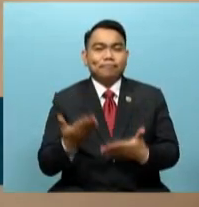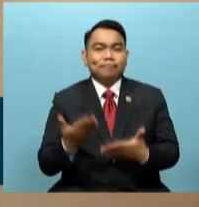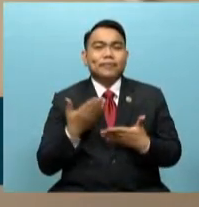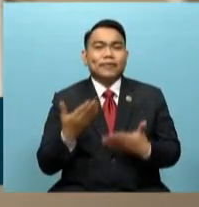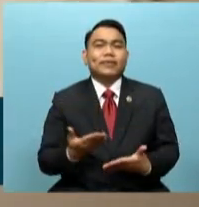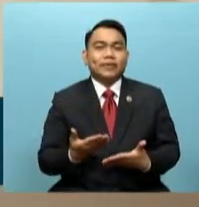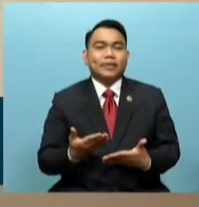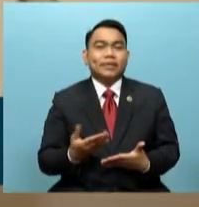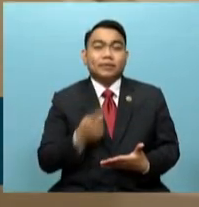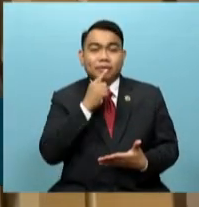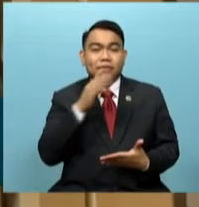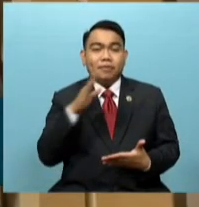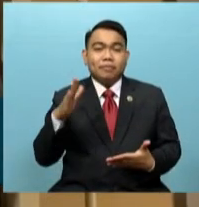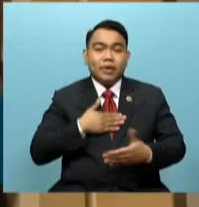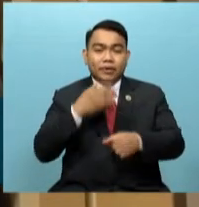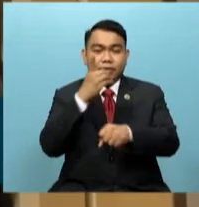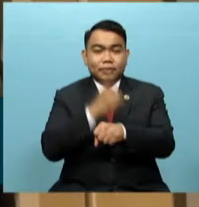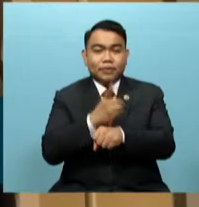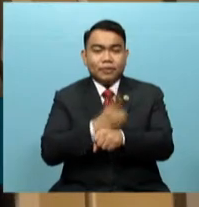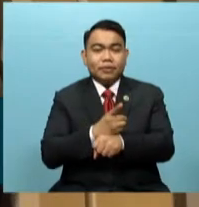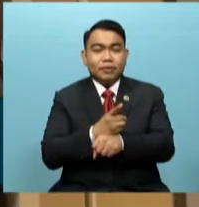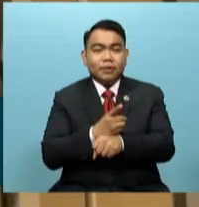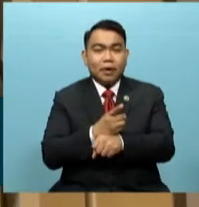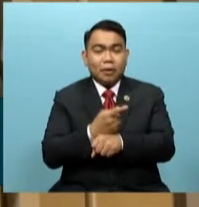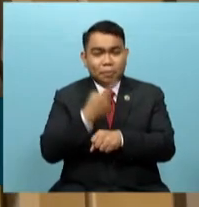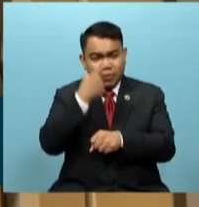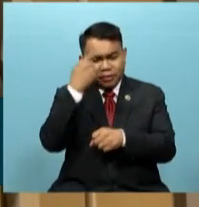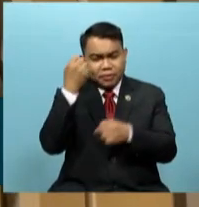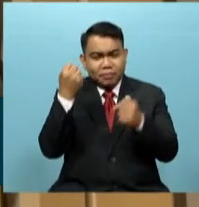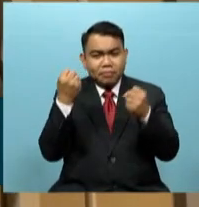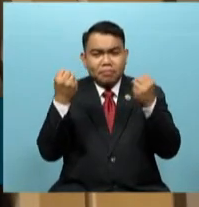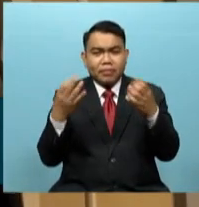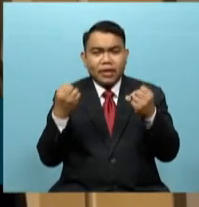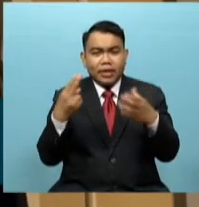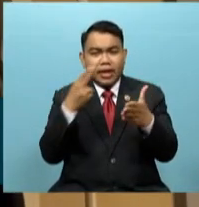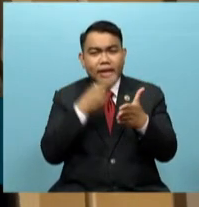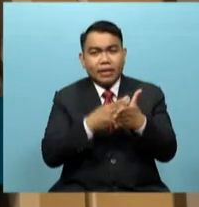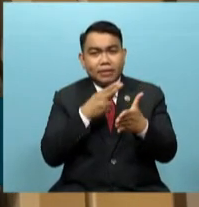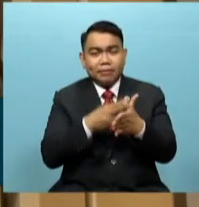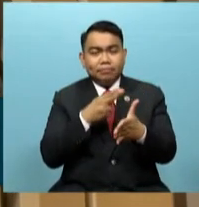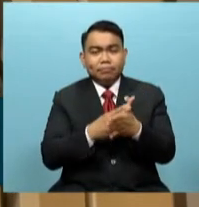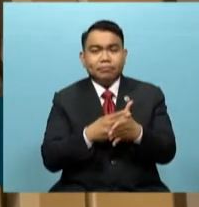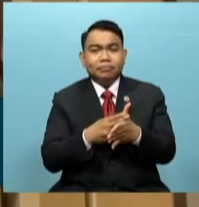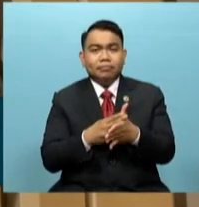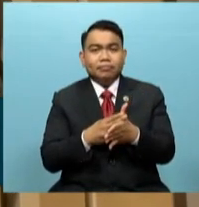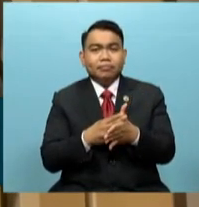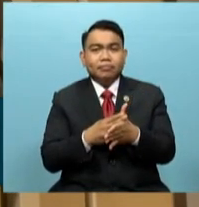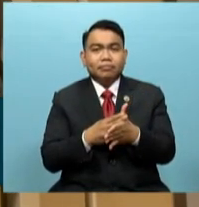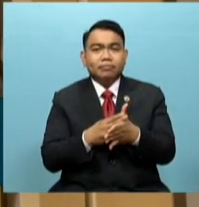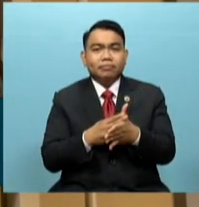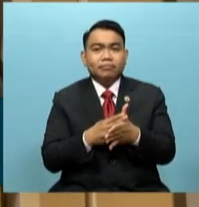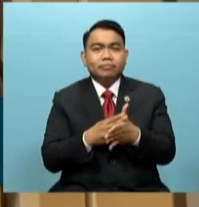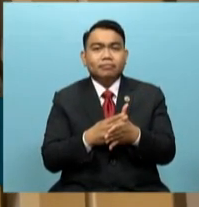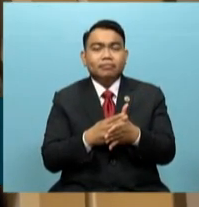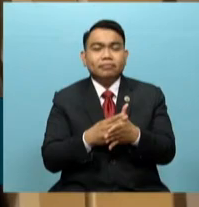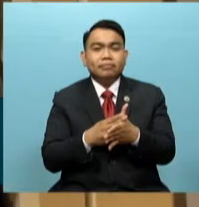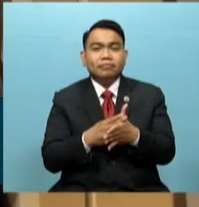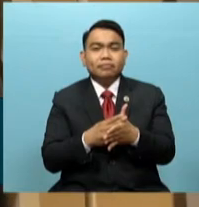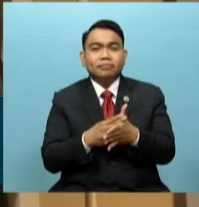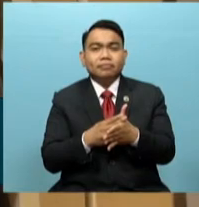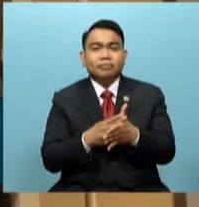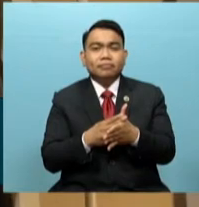po sa aking banal na tungkulin dahil kahit napakarami man pong hadlang ay